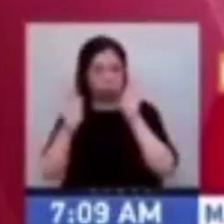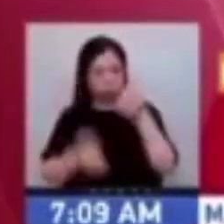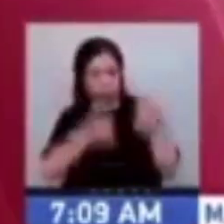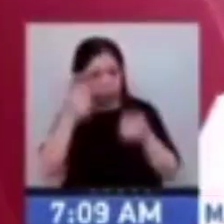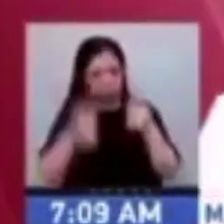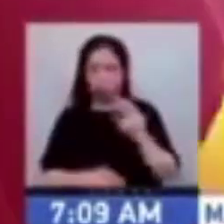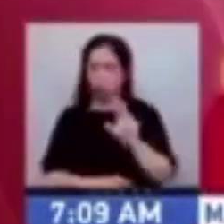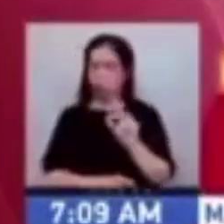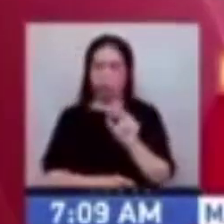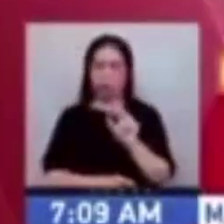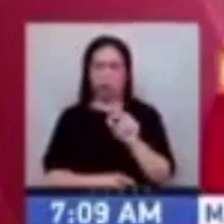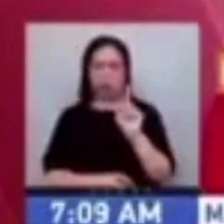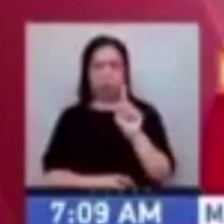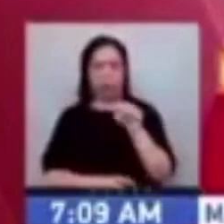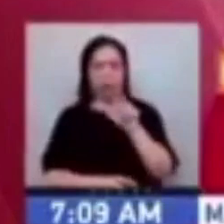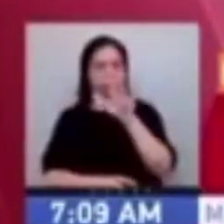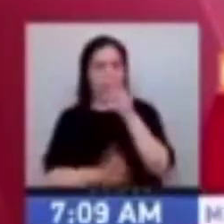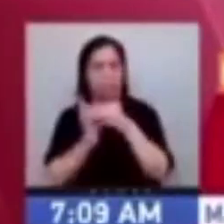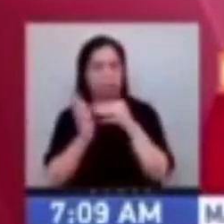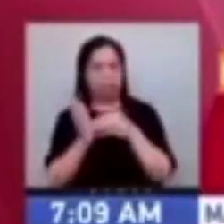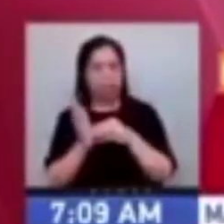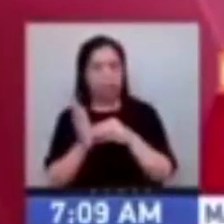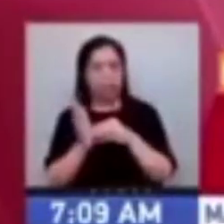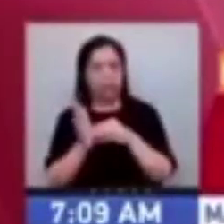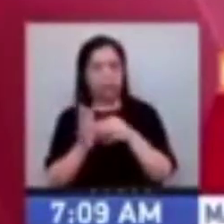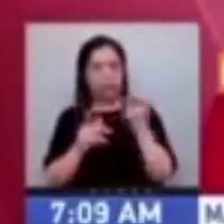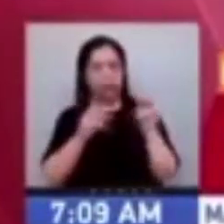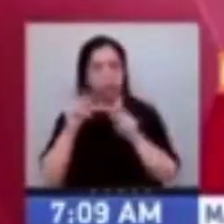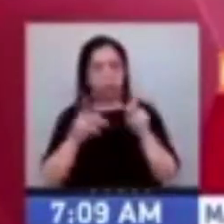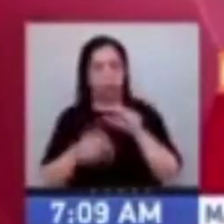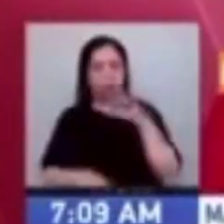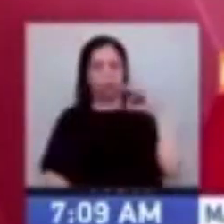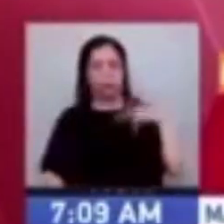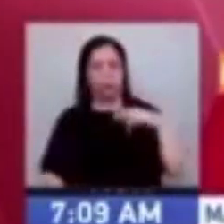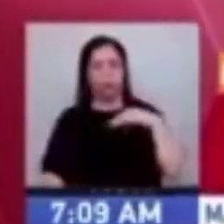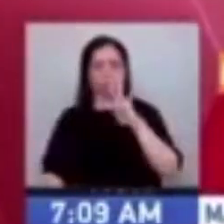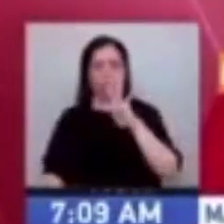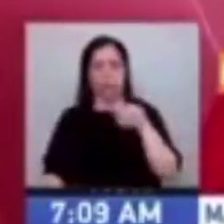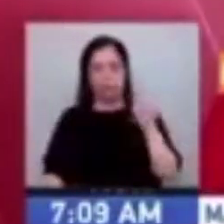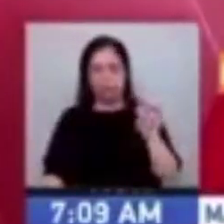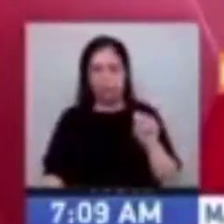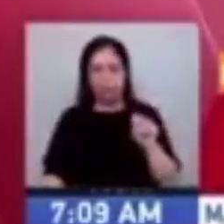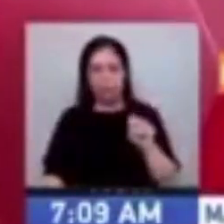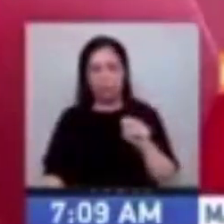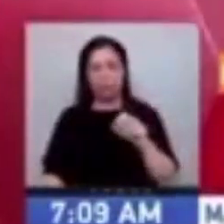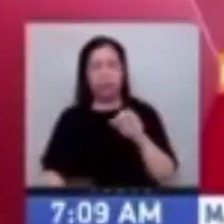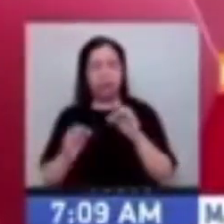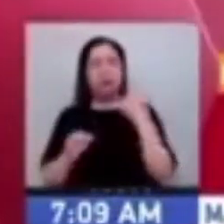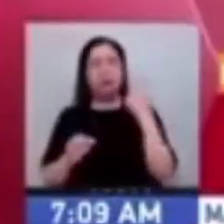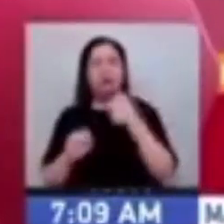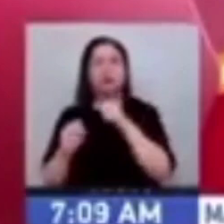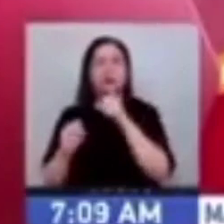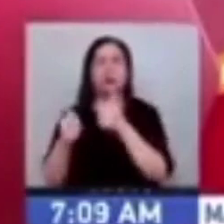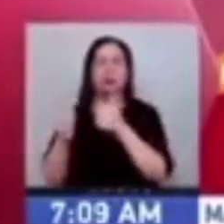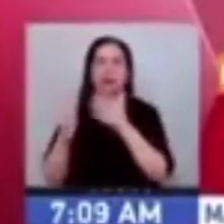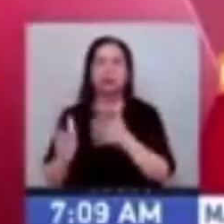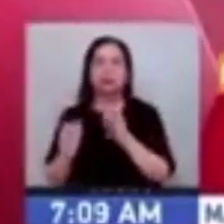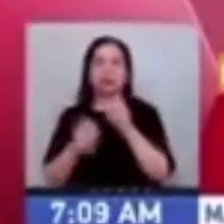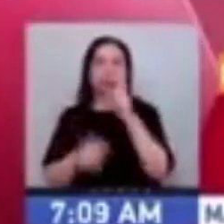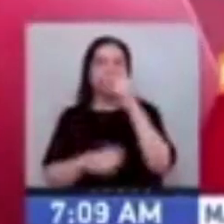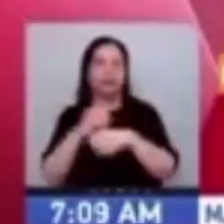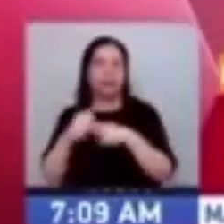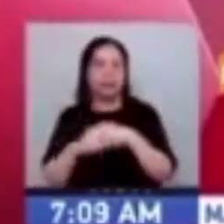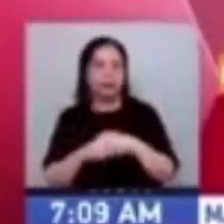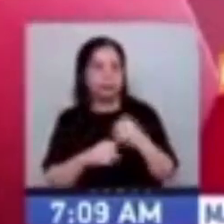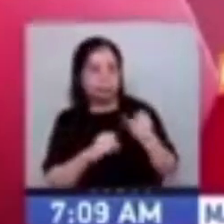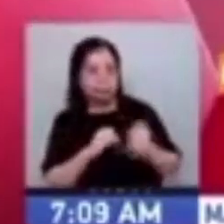nitong 1.3 million nating mga kababayan na beneficiary ng 4PS. Para po sa non-compliant, aabutin po ng isang taon yung